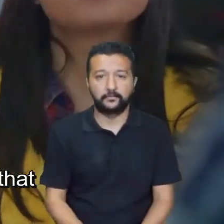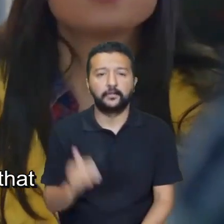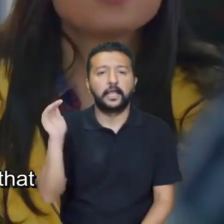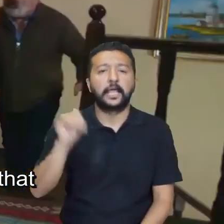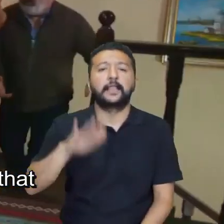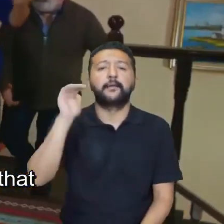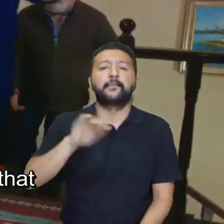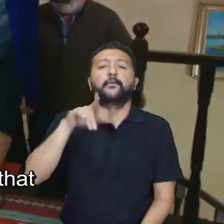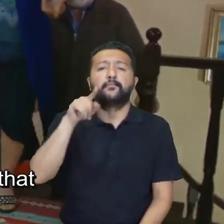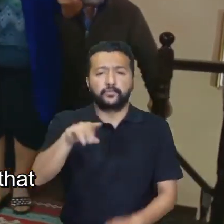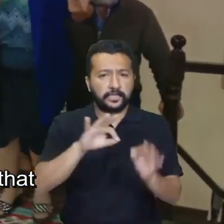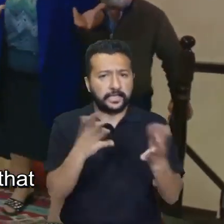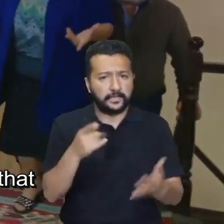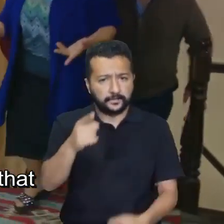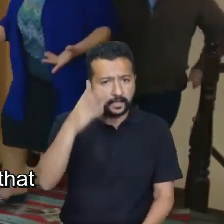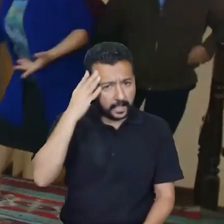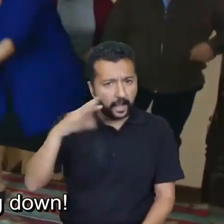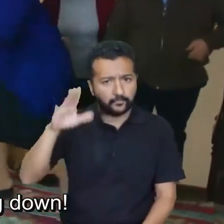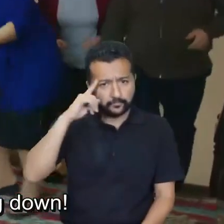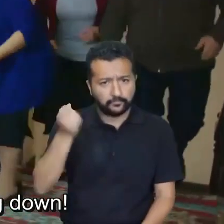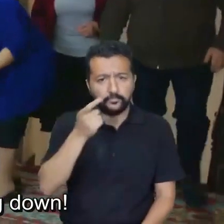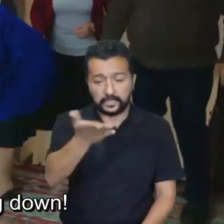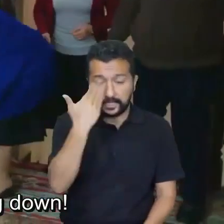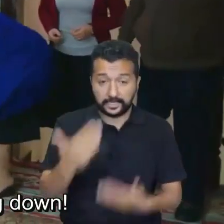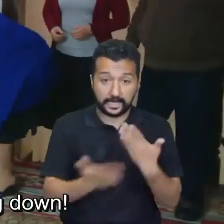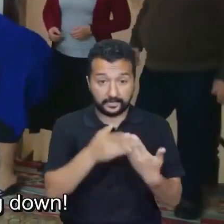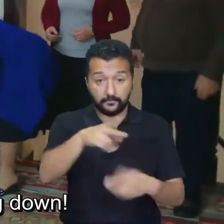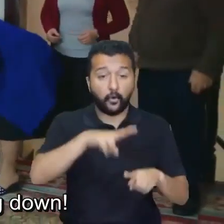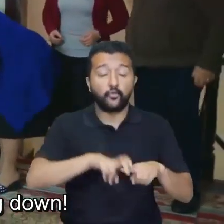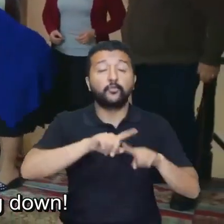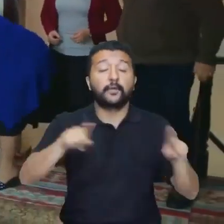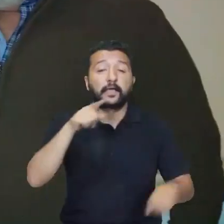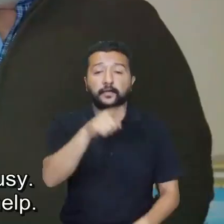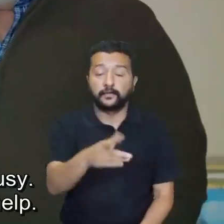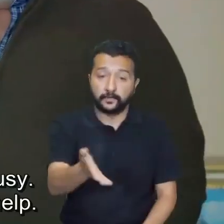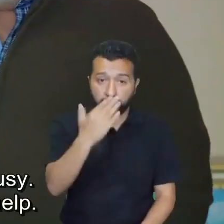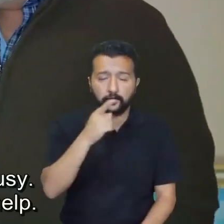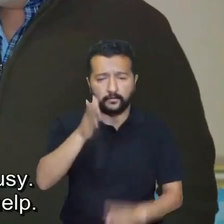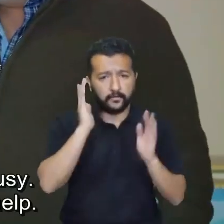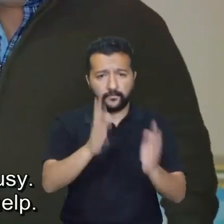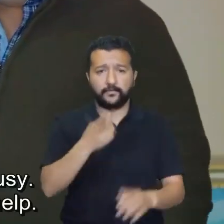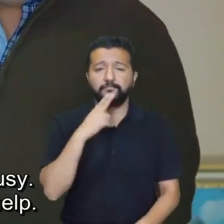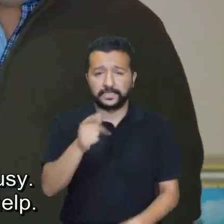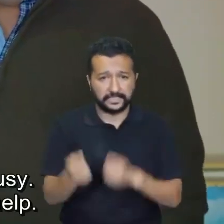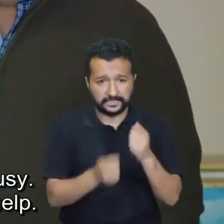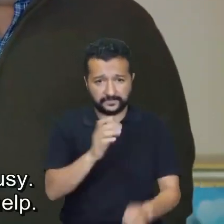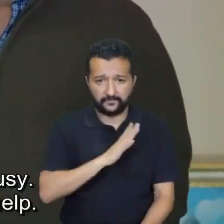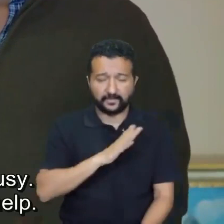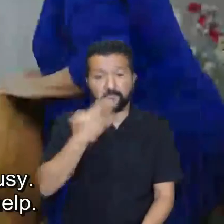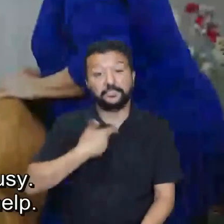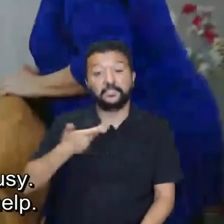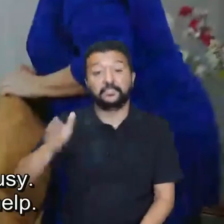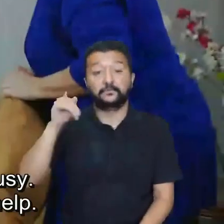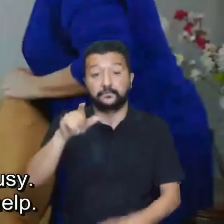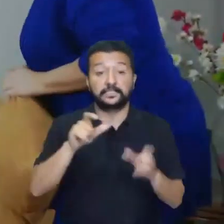Gelmem gelmem. Yani bunun nesini anlamıyorsunuz siz? Kalk yardım etsene oturacağına kızım sen de. Hadi. Of abla. İşim var birazdan